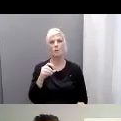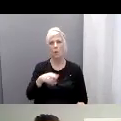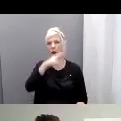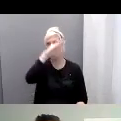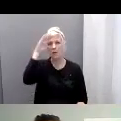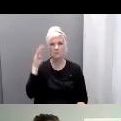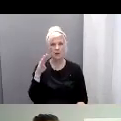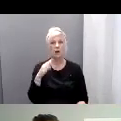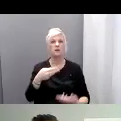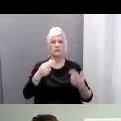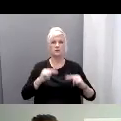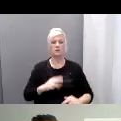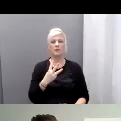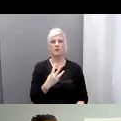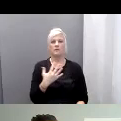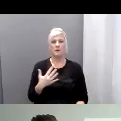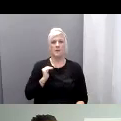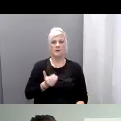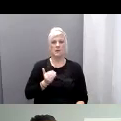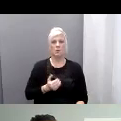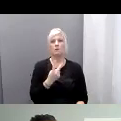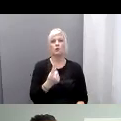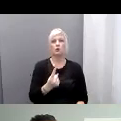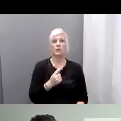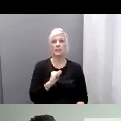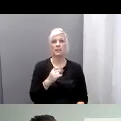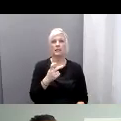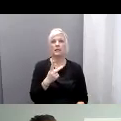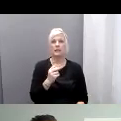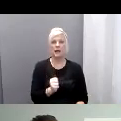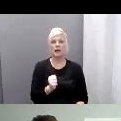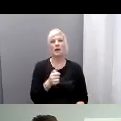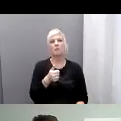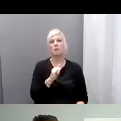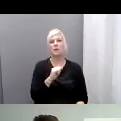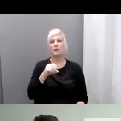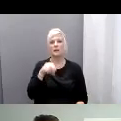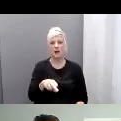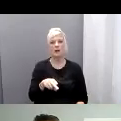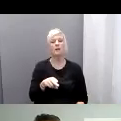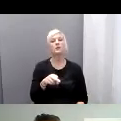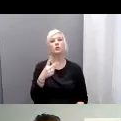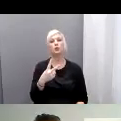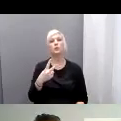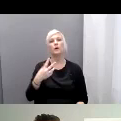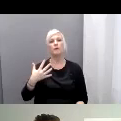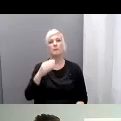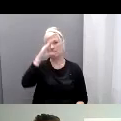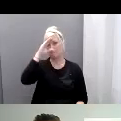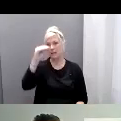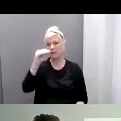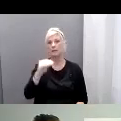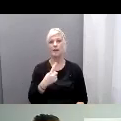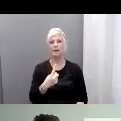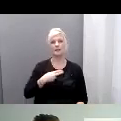var 35 kvinnor, 2 icke-binära personer, 25 män, varav en hade transerfarenhet. De hade alla